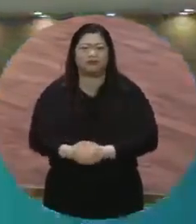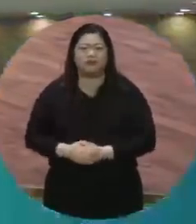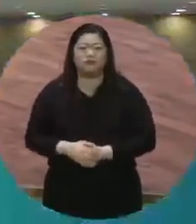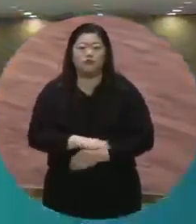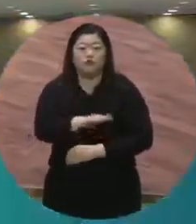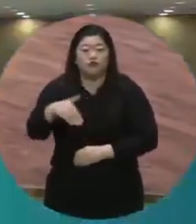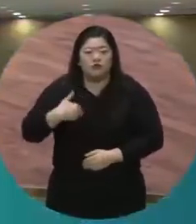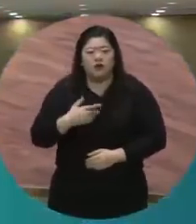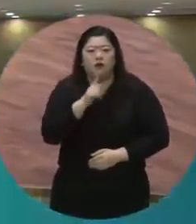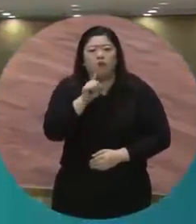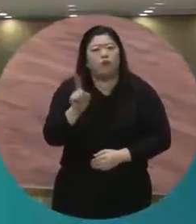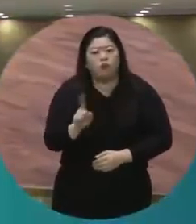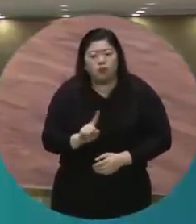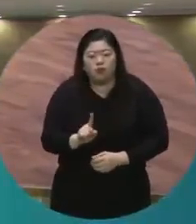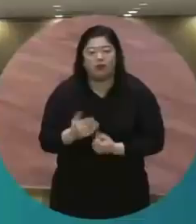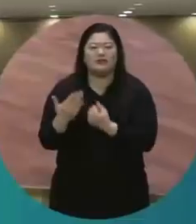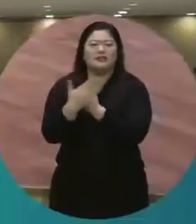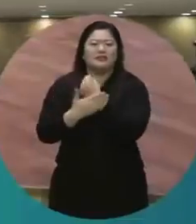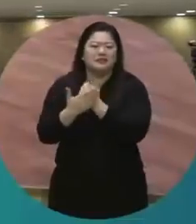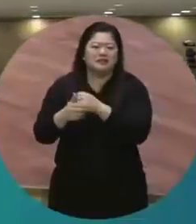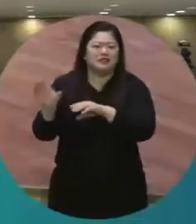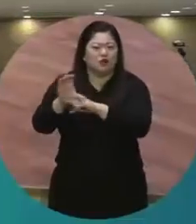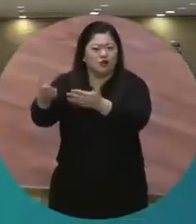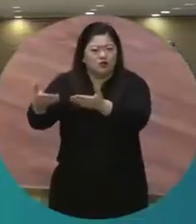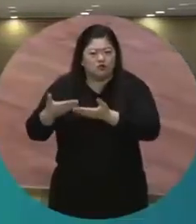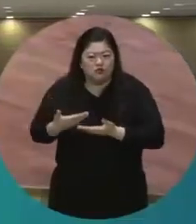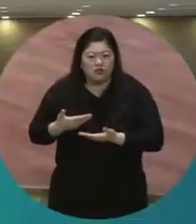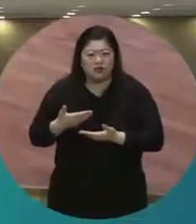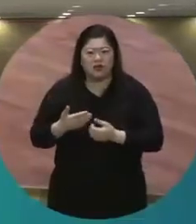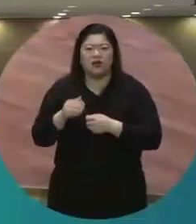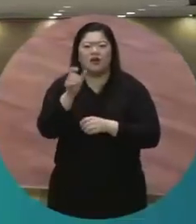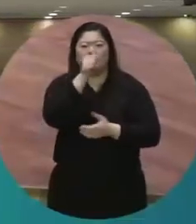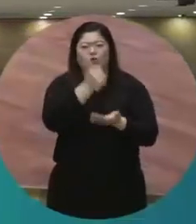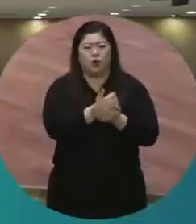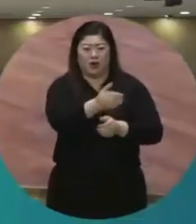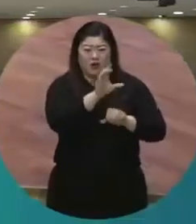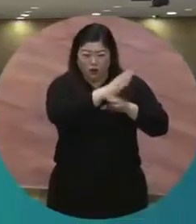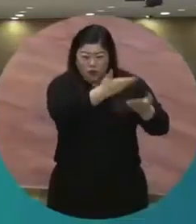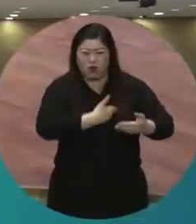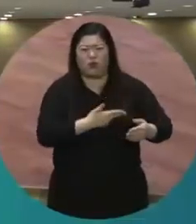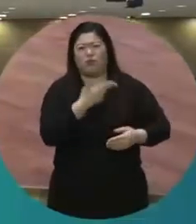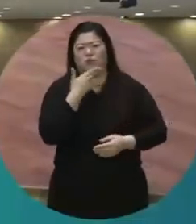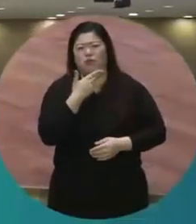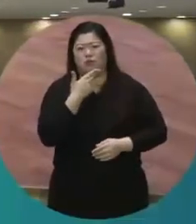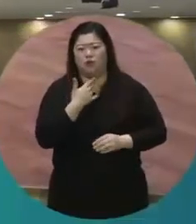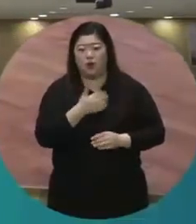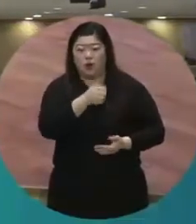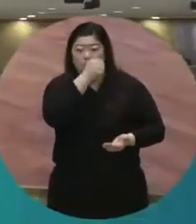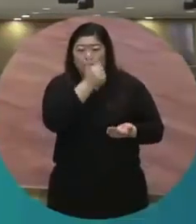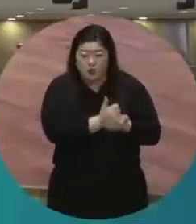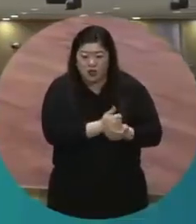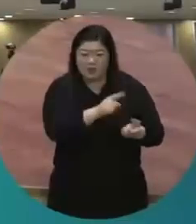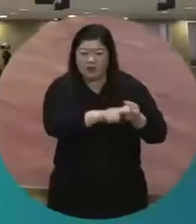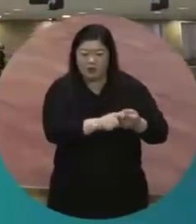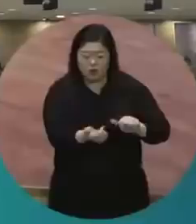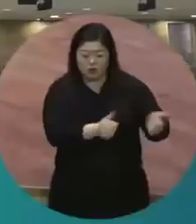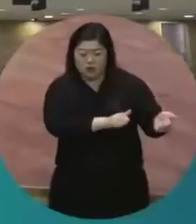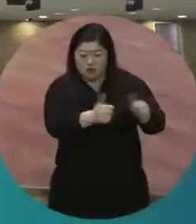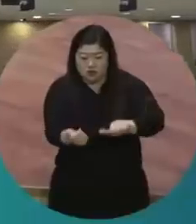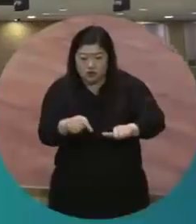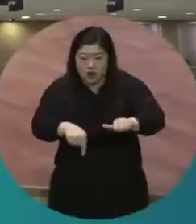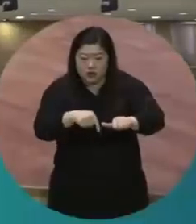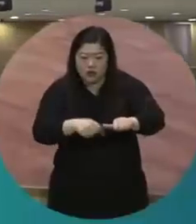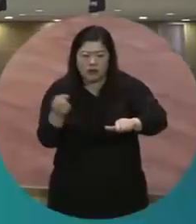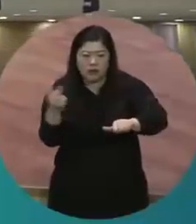무슨 말 하리요? 은혜를 더하게 하려고 죄에 거하겠느냐? 그럴 수 없느니라. 죄에 대하여 죽은 우리가 어찌 그 가운데